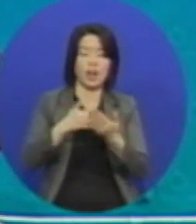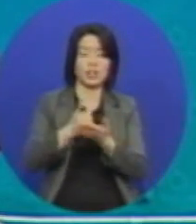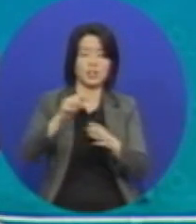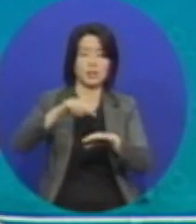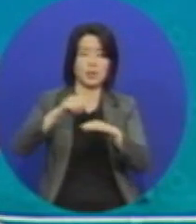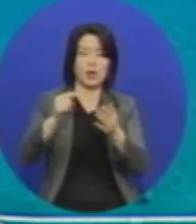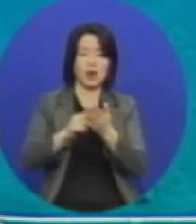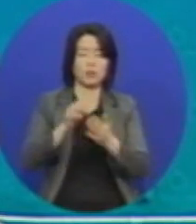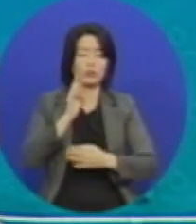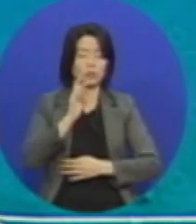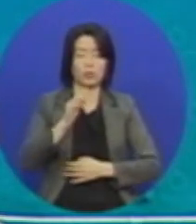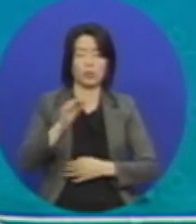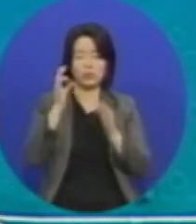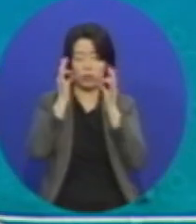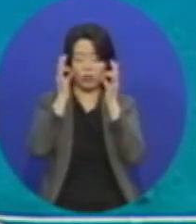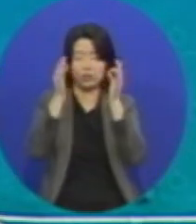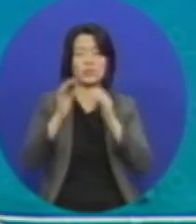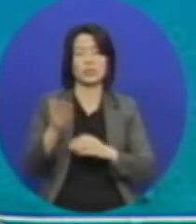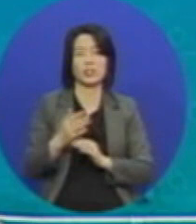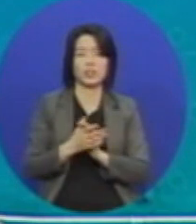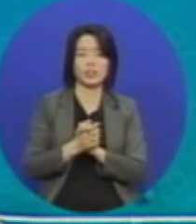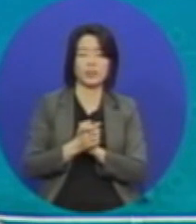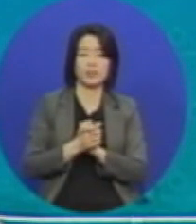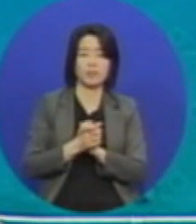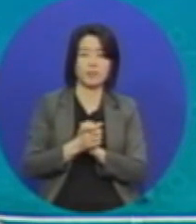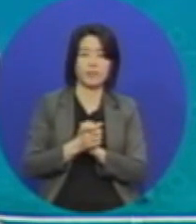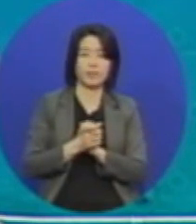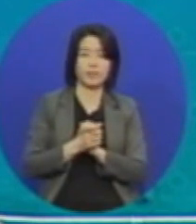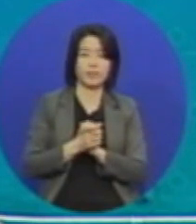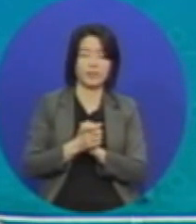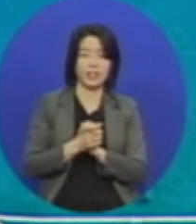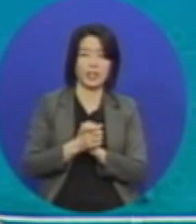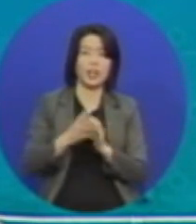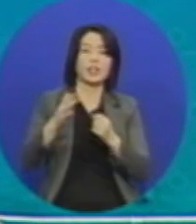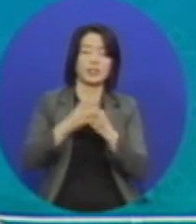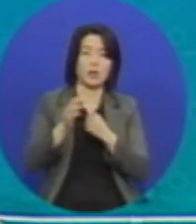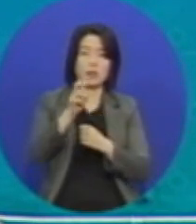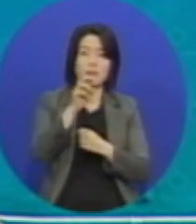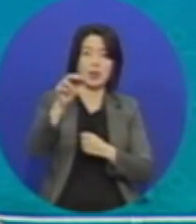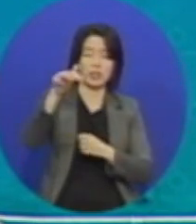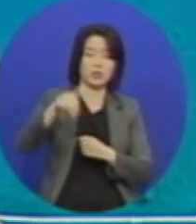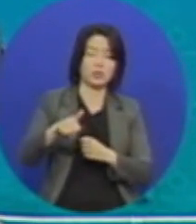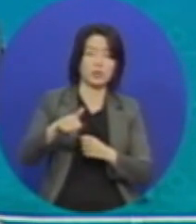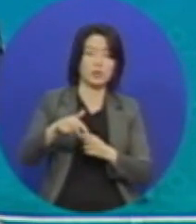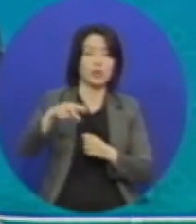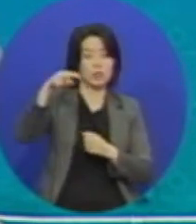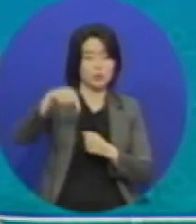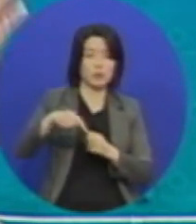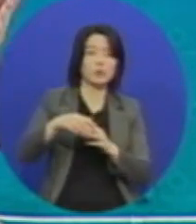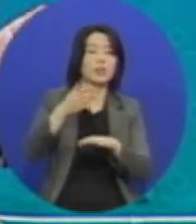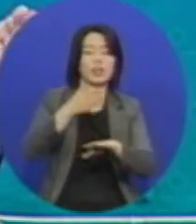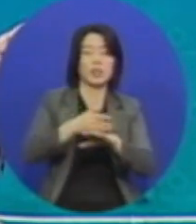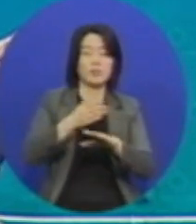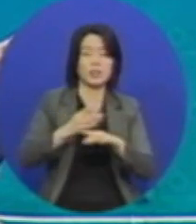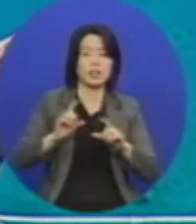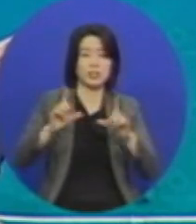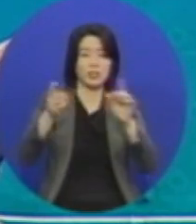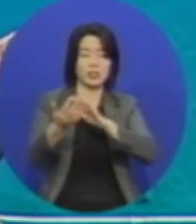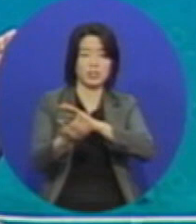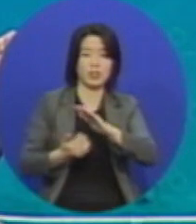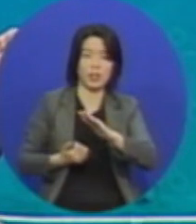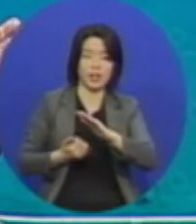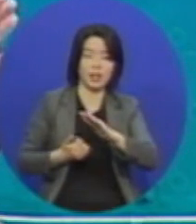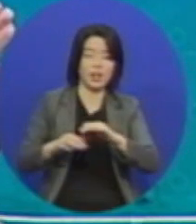너무 너무 간절해 요 그래서 맥시 감사 주일 전에 먼저 감사 3 를 준비하는